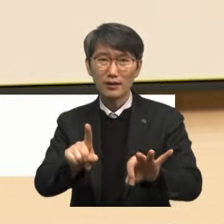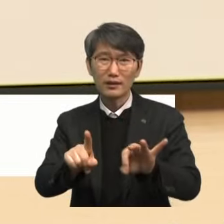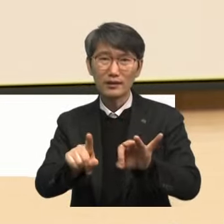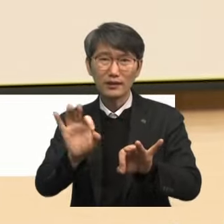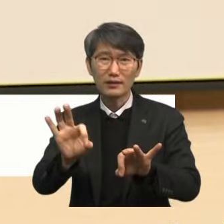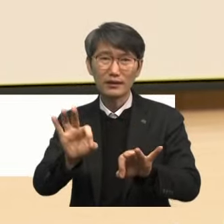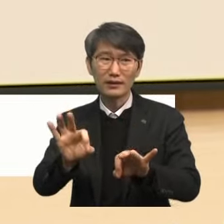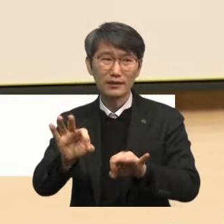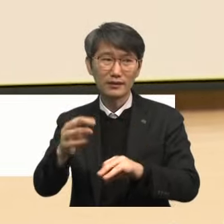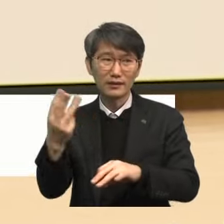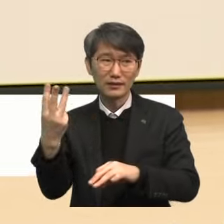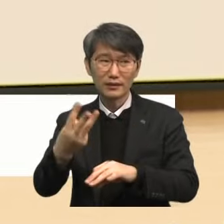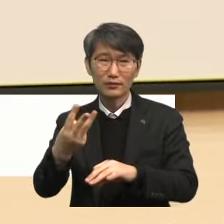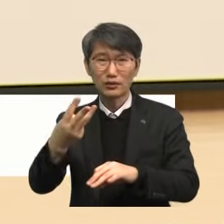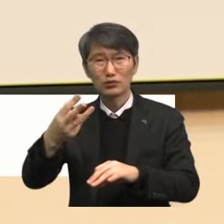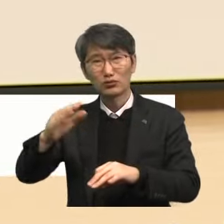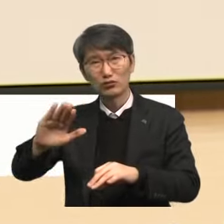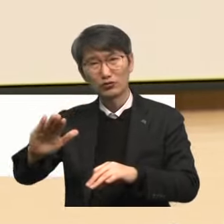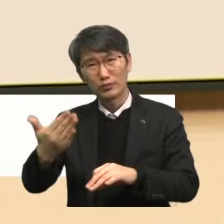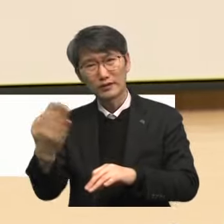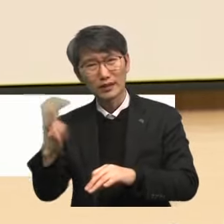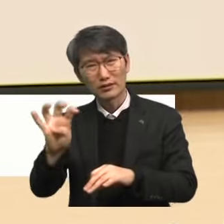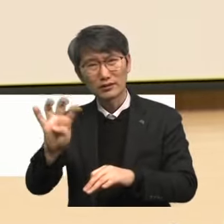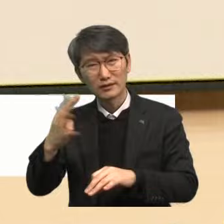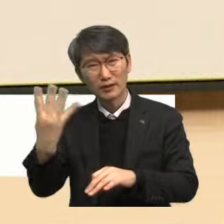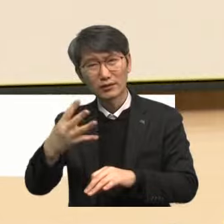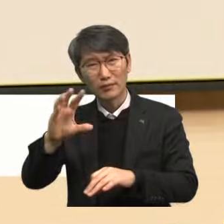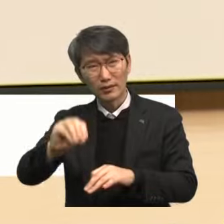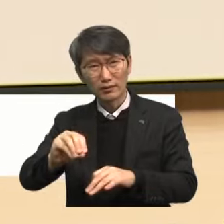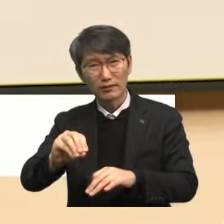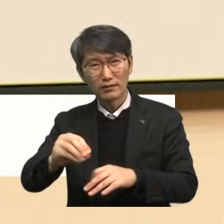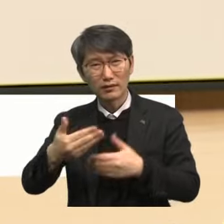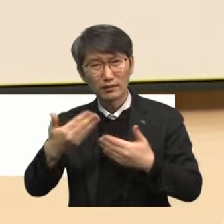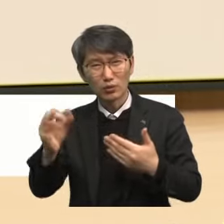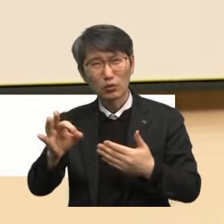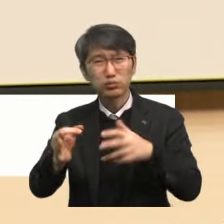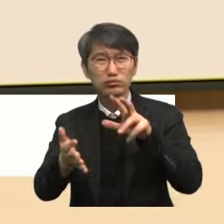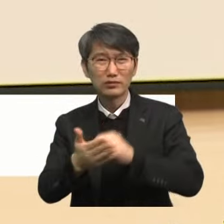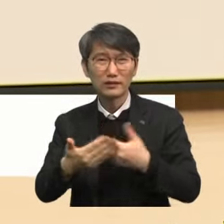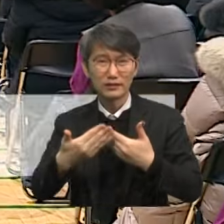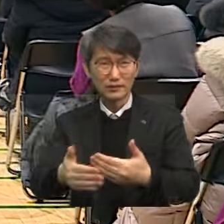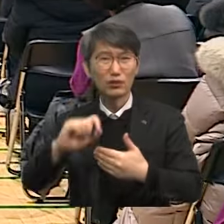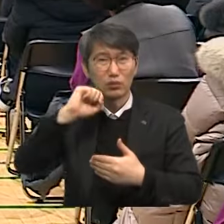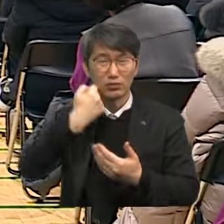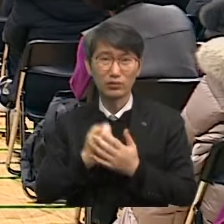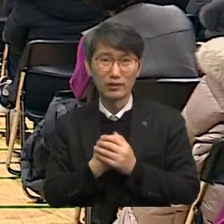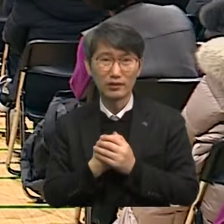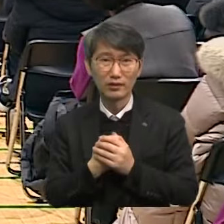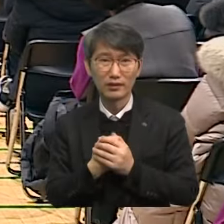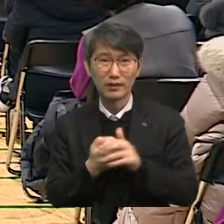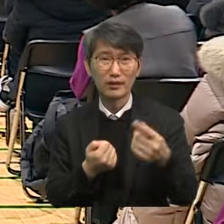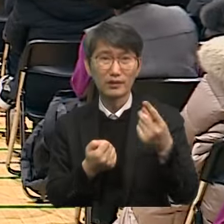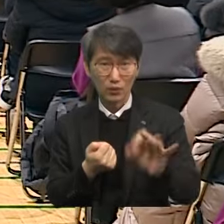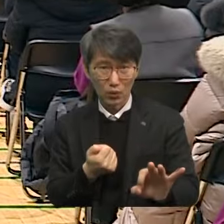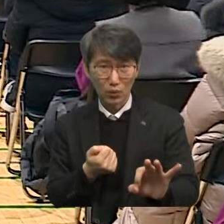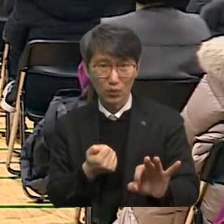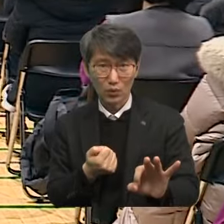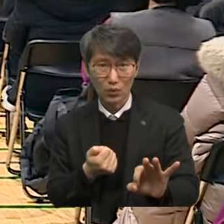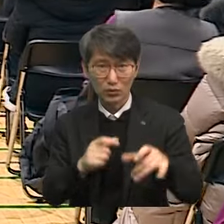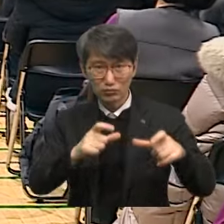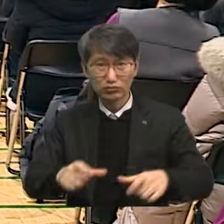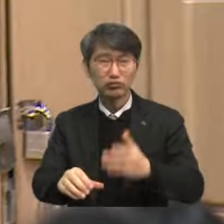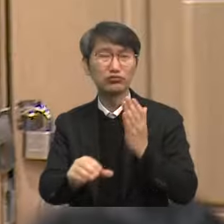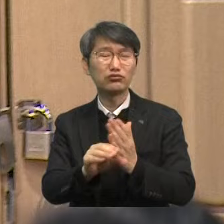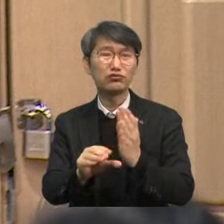3,900, 4,000씩 나와요. 그러니까 사업을 하기가 지금 너무 어렵습니다. 강동구 전체 권역